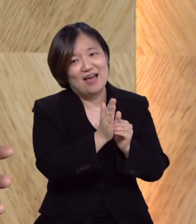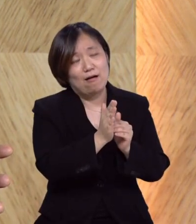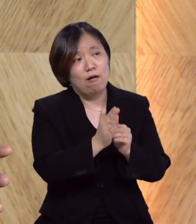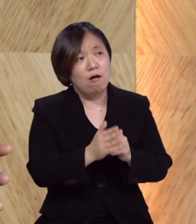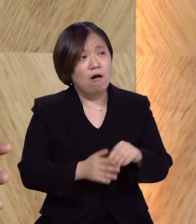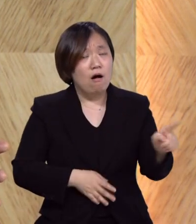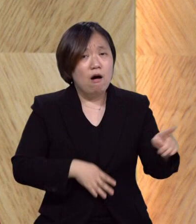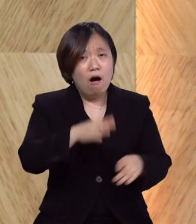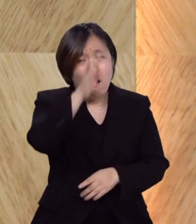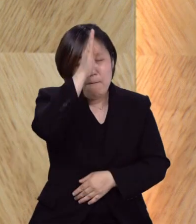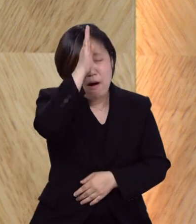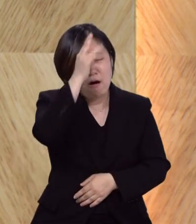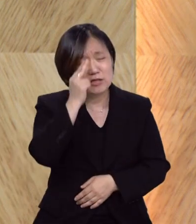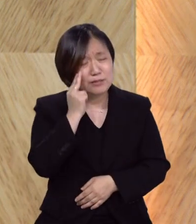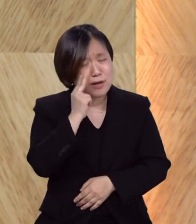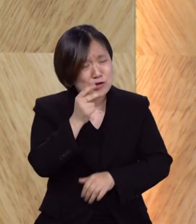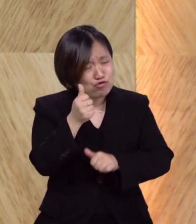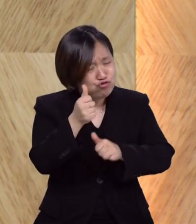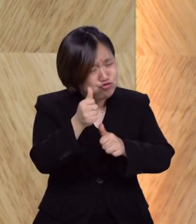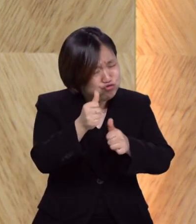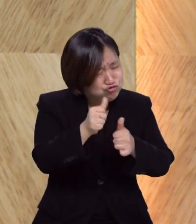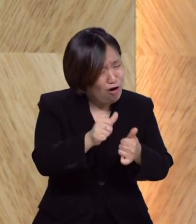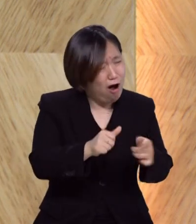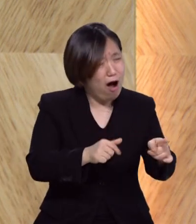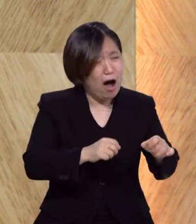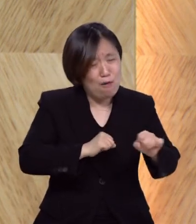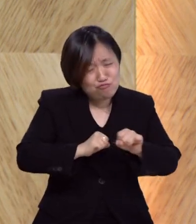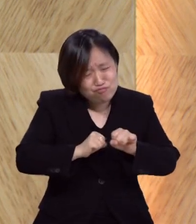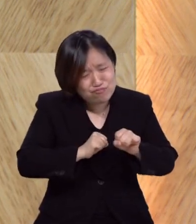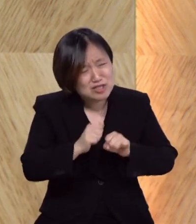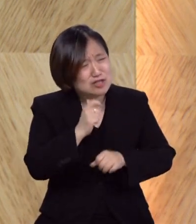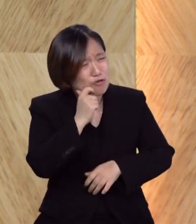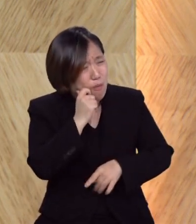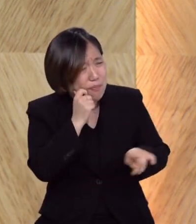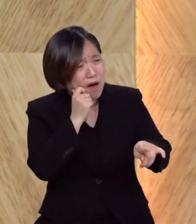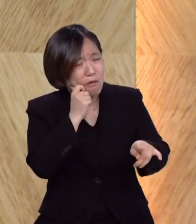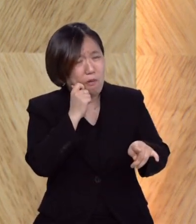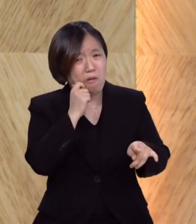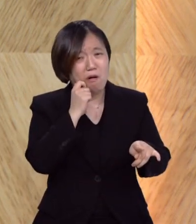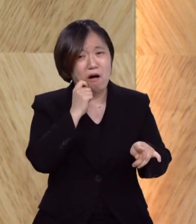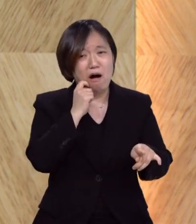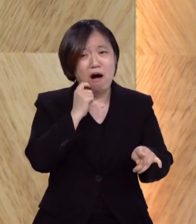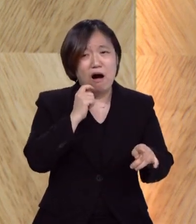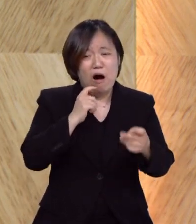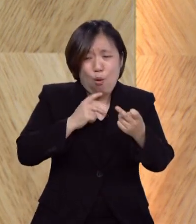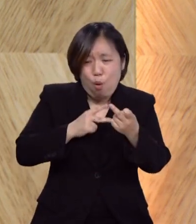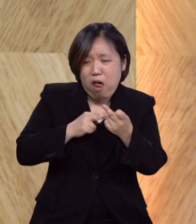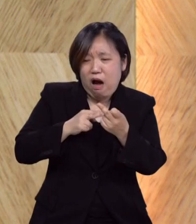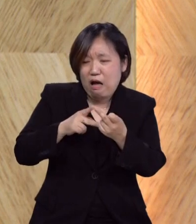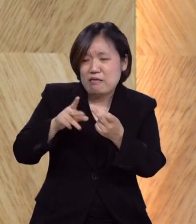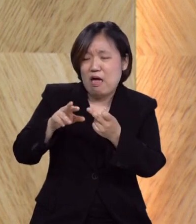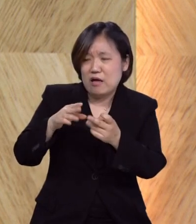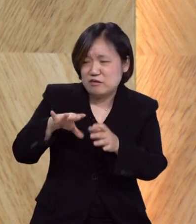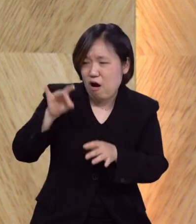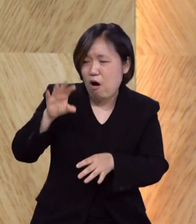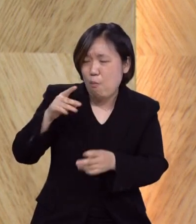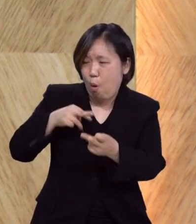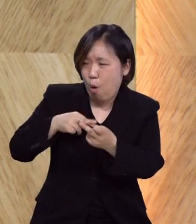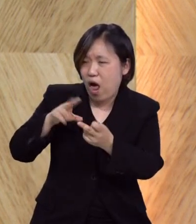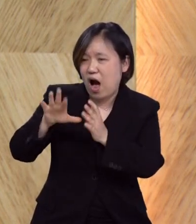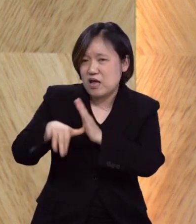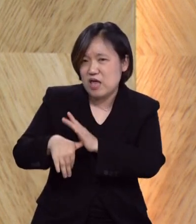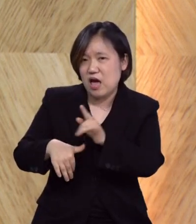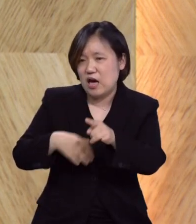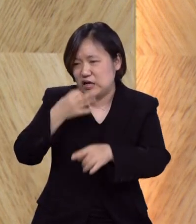죽어가던 스님이 몸도 움직이지 못해서 스님 세 분이 끌어주고 밀어줘서 겨우 선전함에